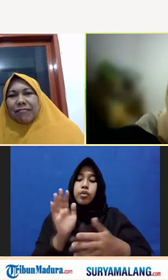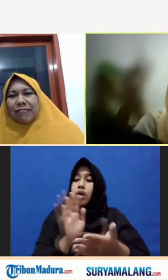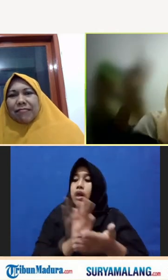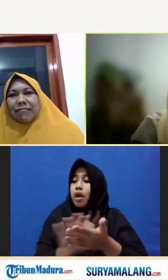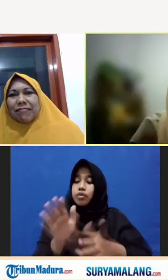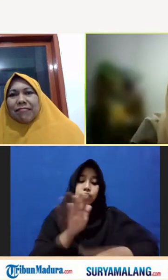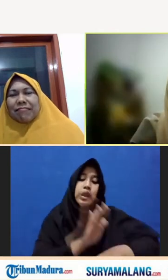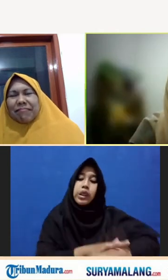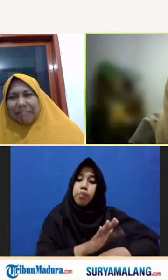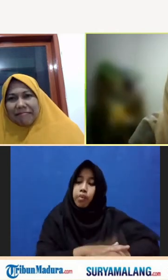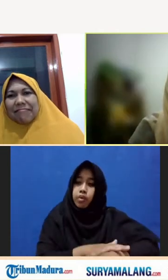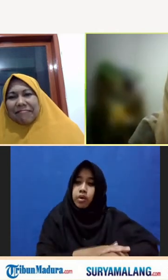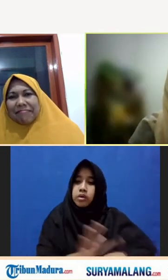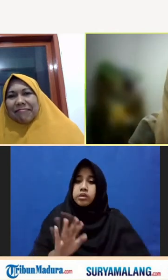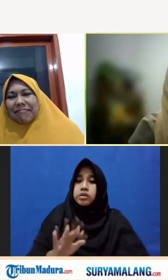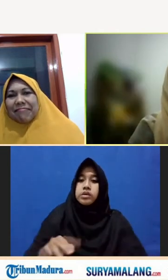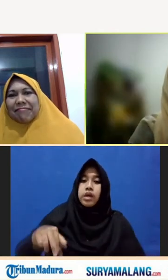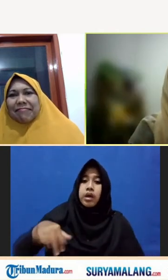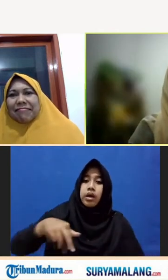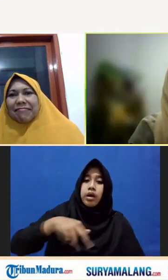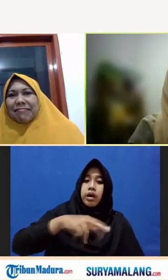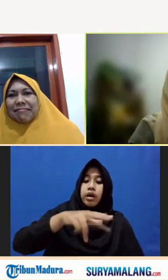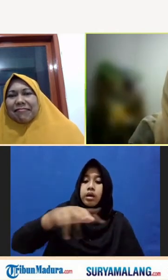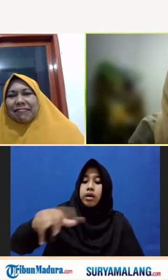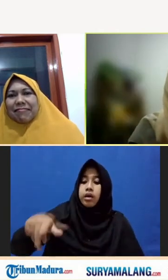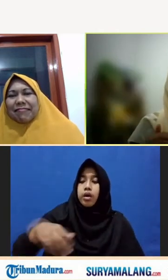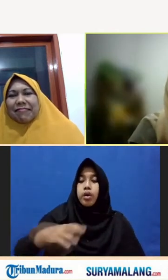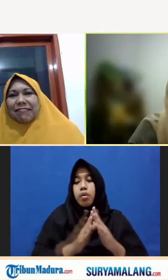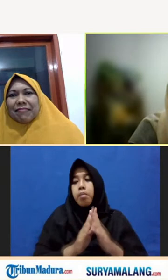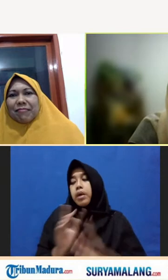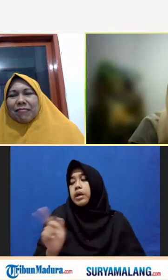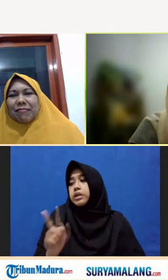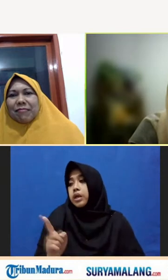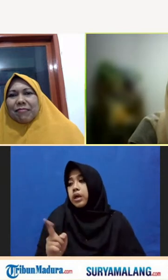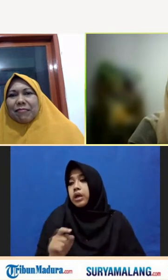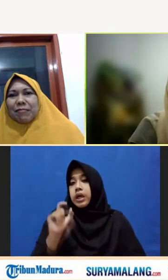lari-lari keliling rumah gitu. Tentu saja cara